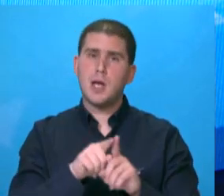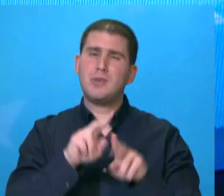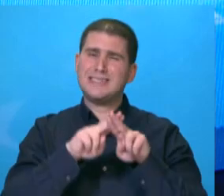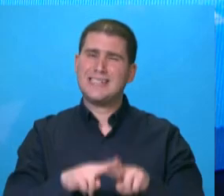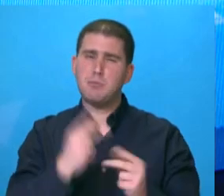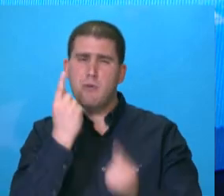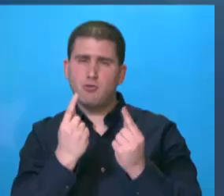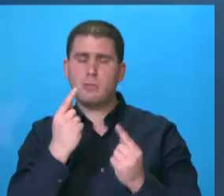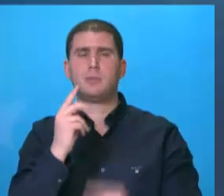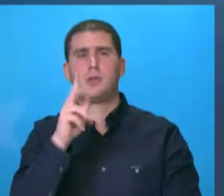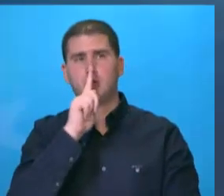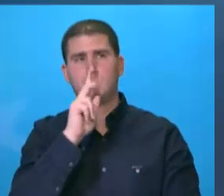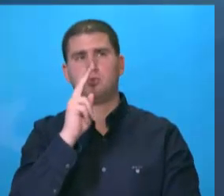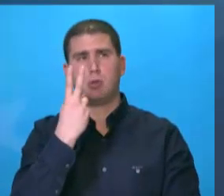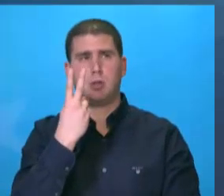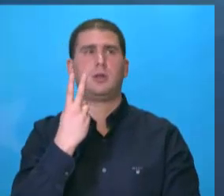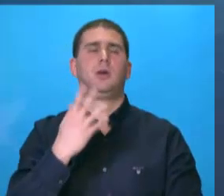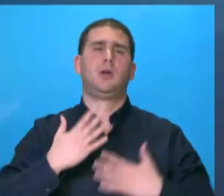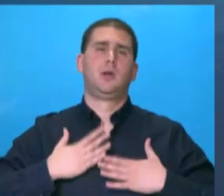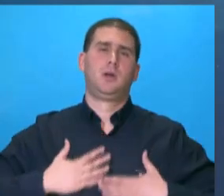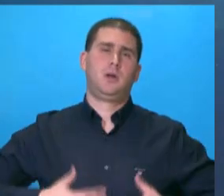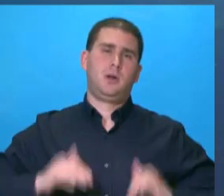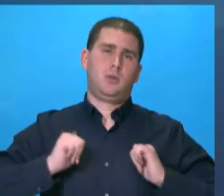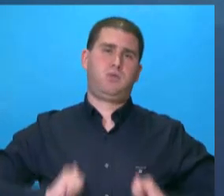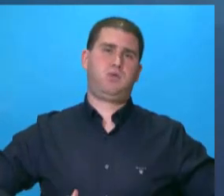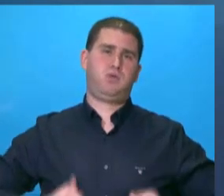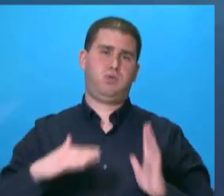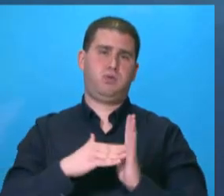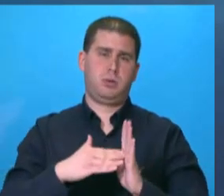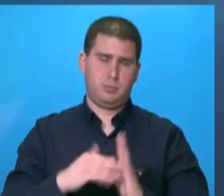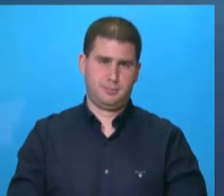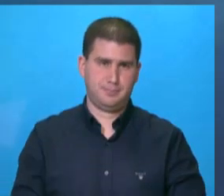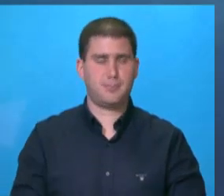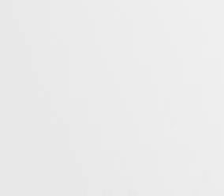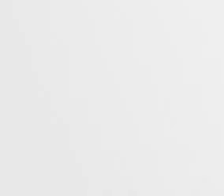ראשון, שני, את נחת, נרגעים ממה שהיה לנו. תודה, שרון. תודה, דוריה.